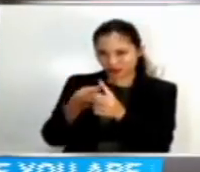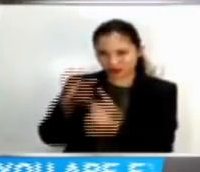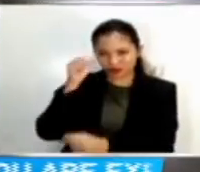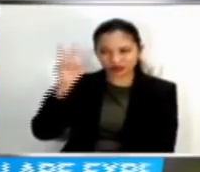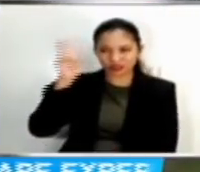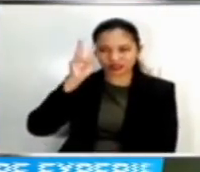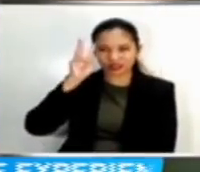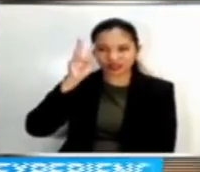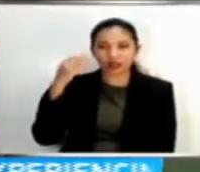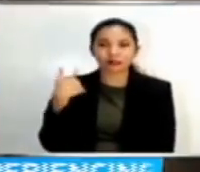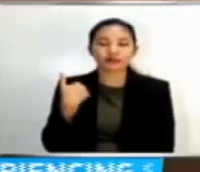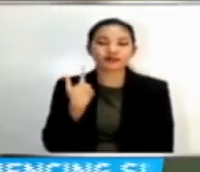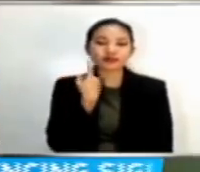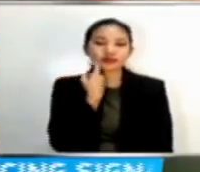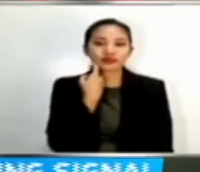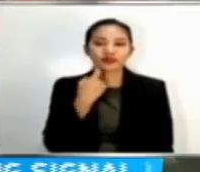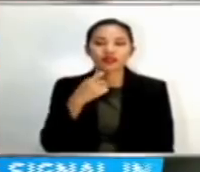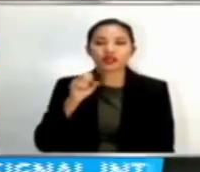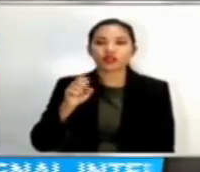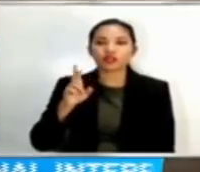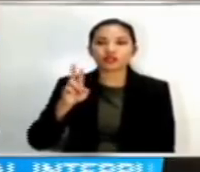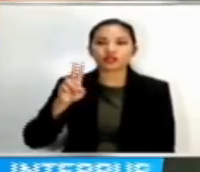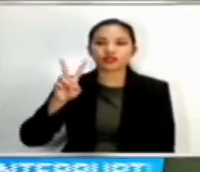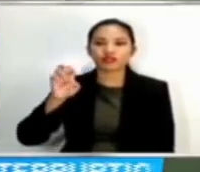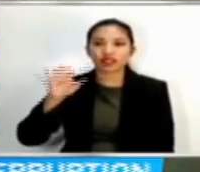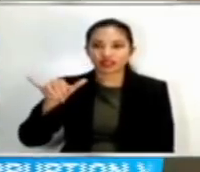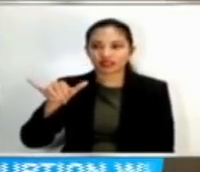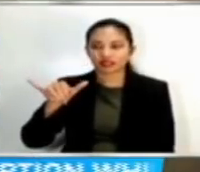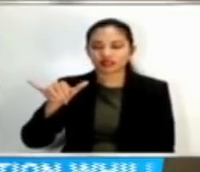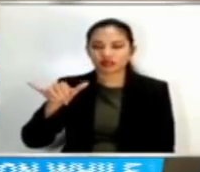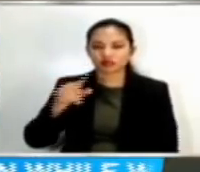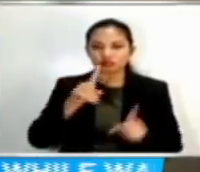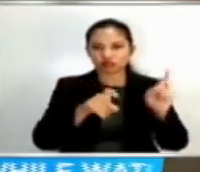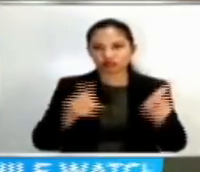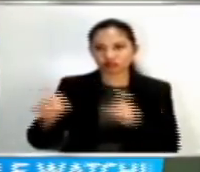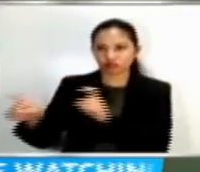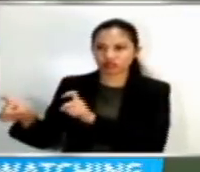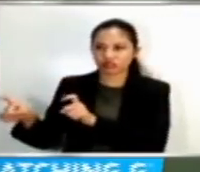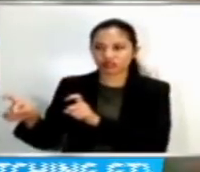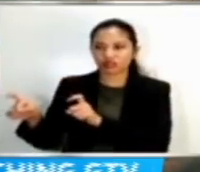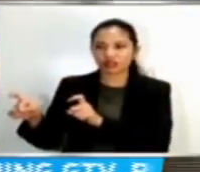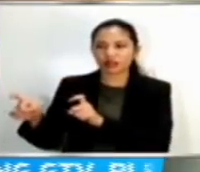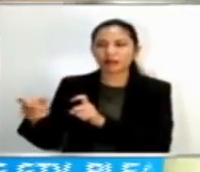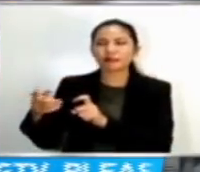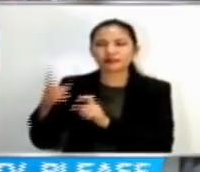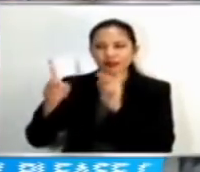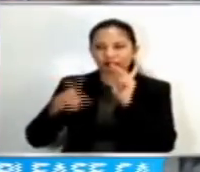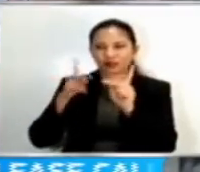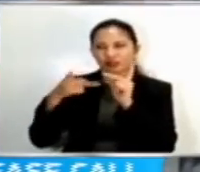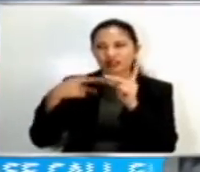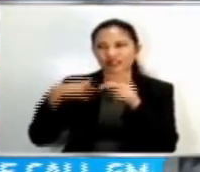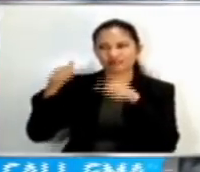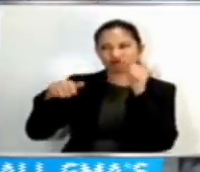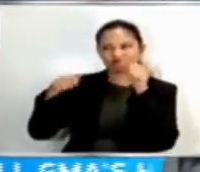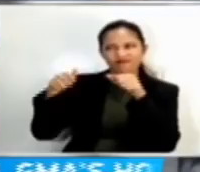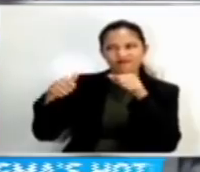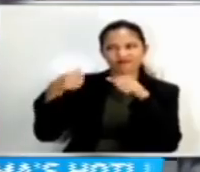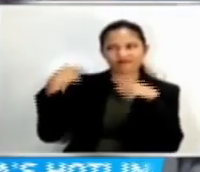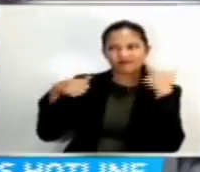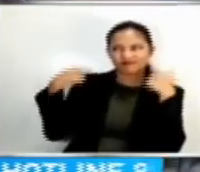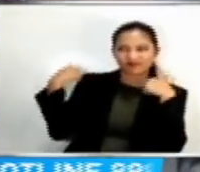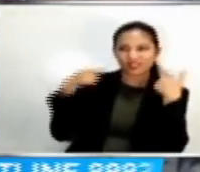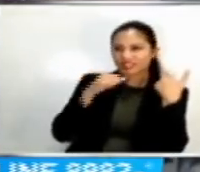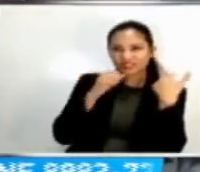recent survey, at saka sa survey din namin dati, last year, na mataas yung vaccine hesitancy and hindi pa masyadong bumababa.